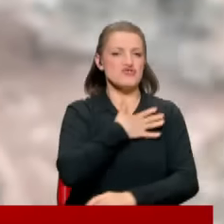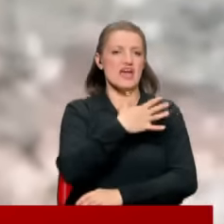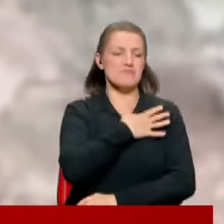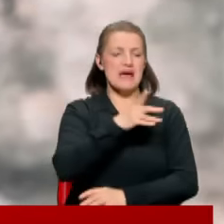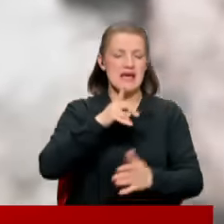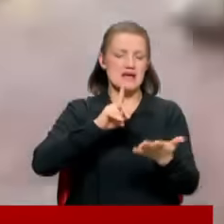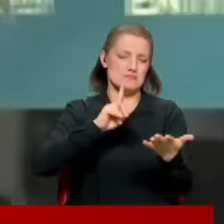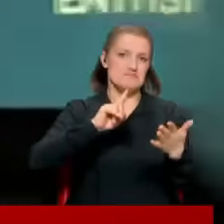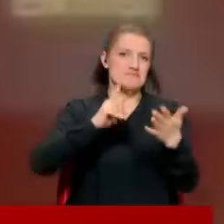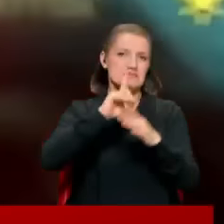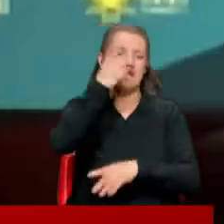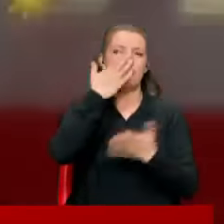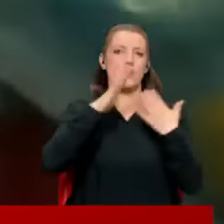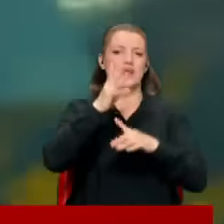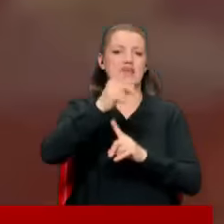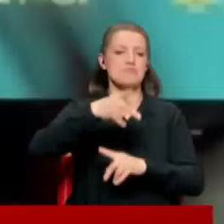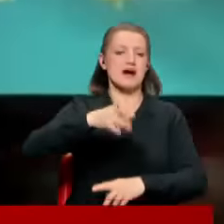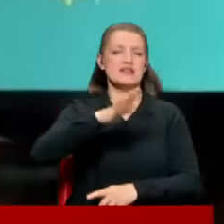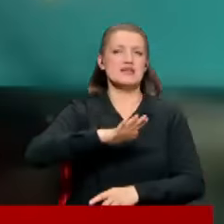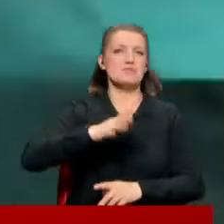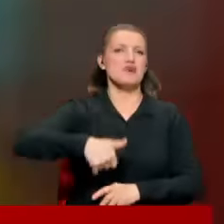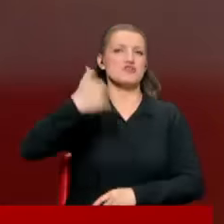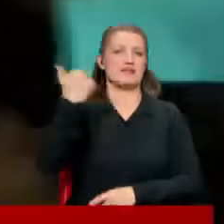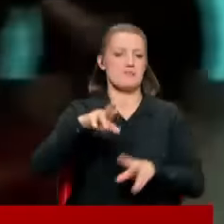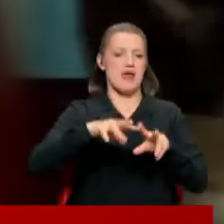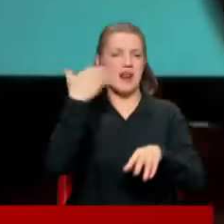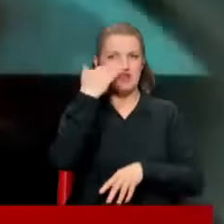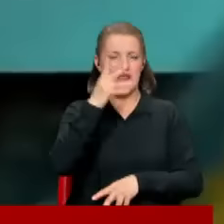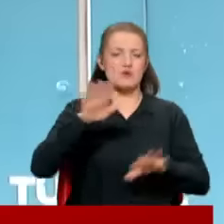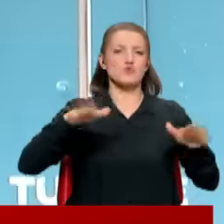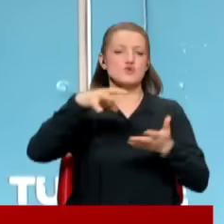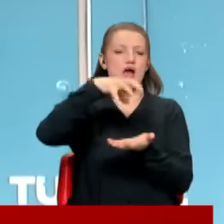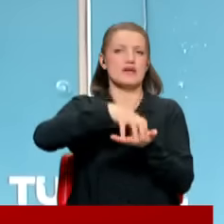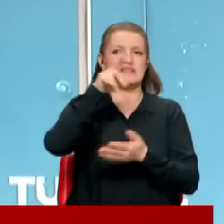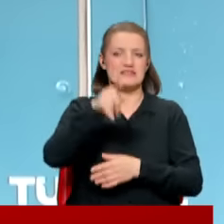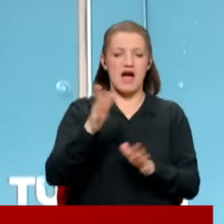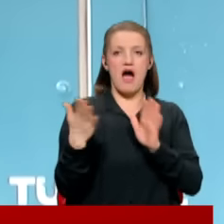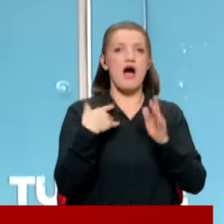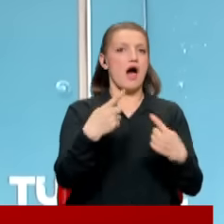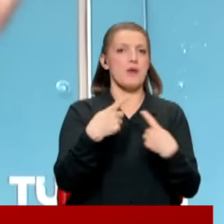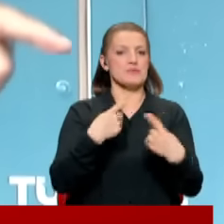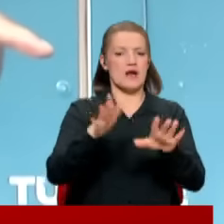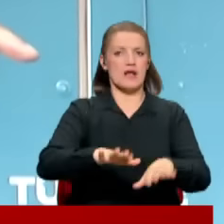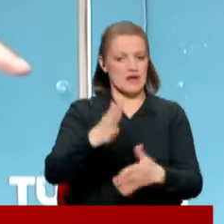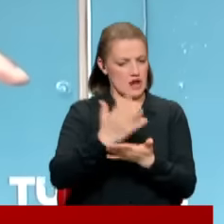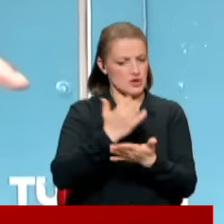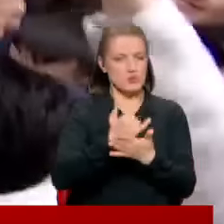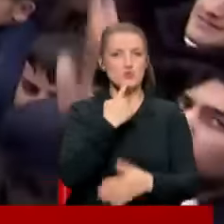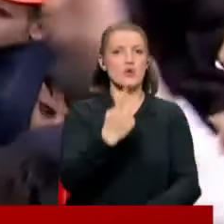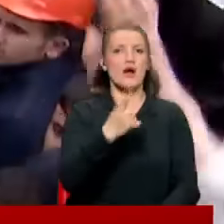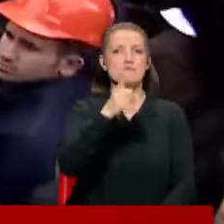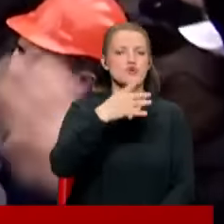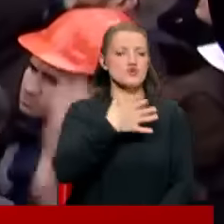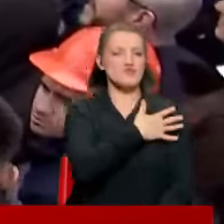yoktu Erdoğan'ın gündeminde. İyi Parti lideri Akşener de Kuşadası'ndan ses verdi. Aramızda kalsın, kazanıyoruz diyorlar.